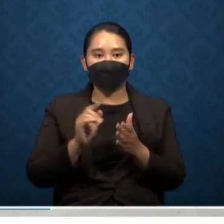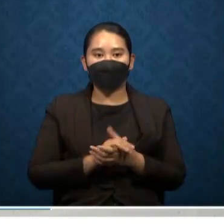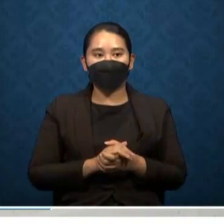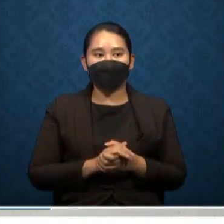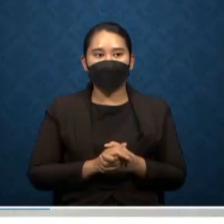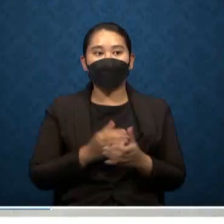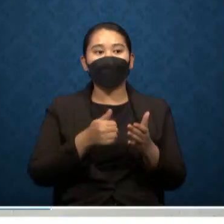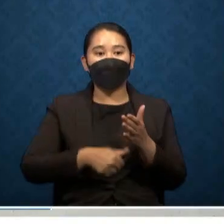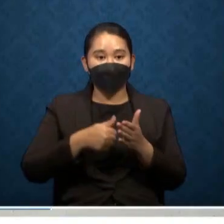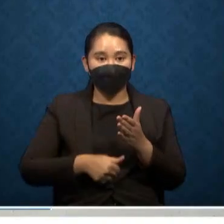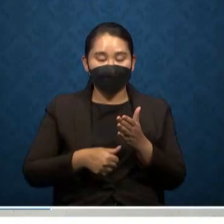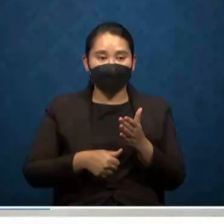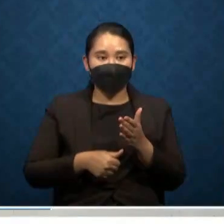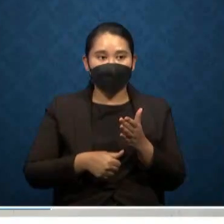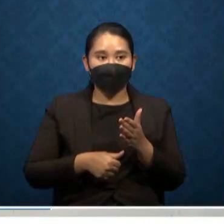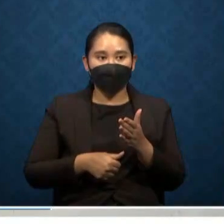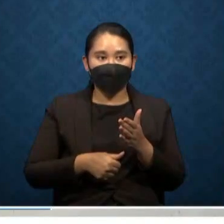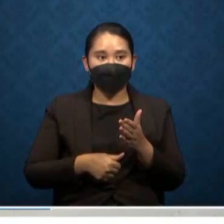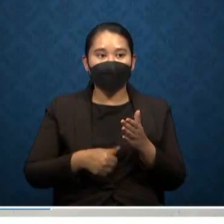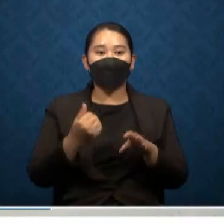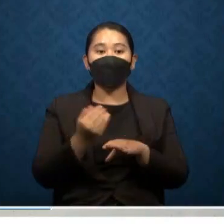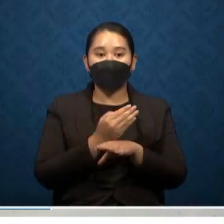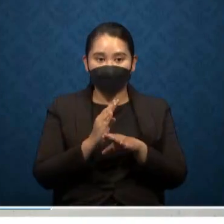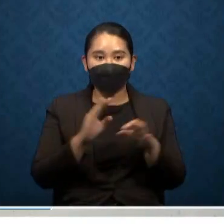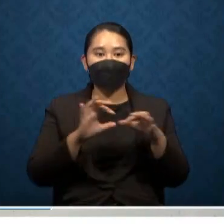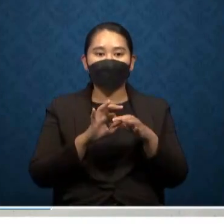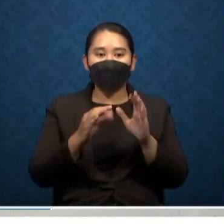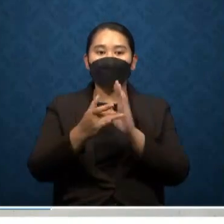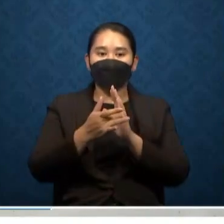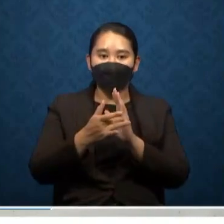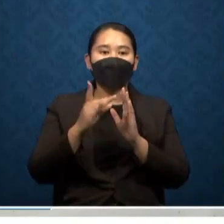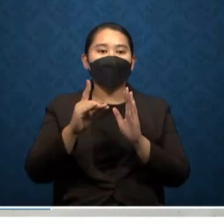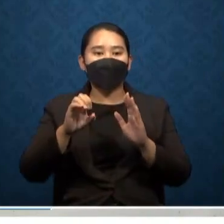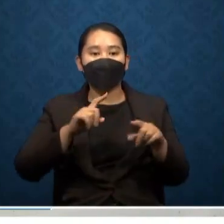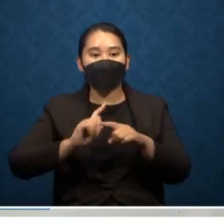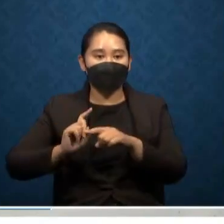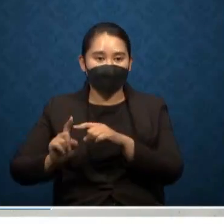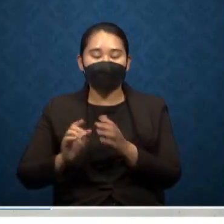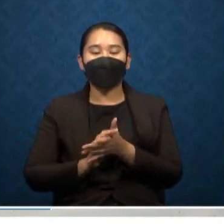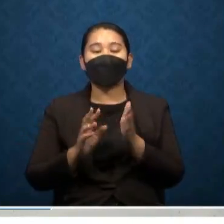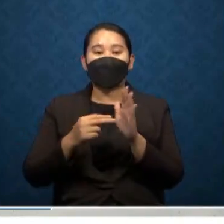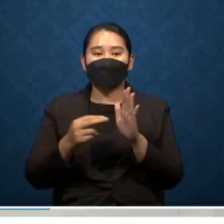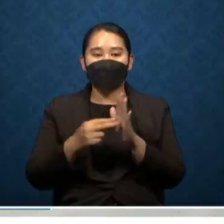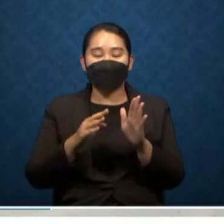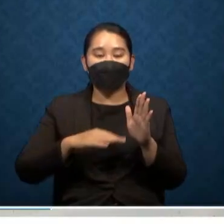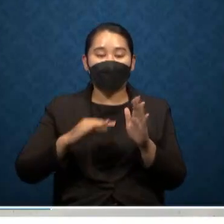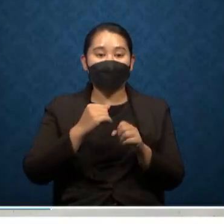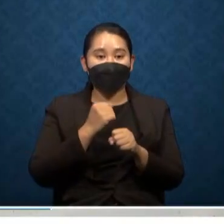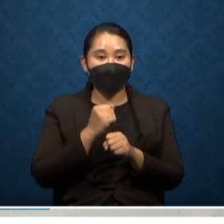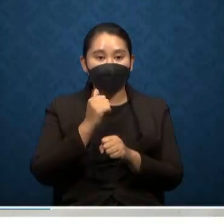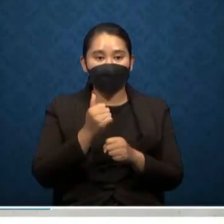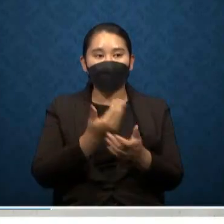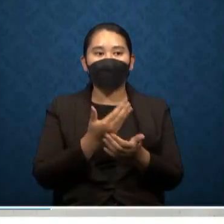ชำระภาษีในเรื่องของธุรกิจทางด้านดิจิทัลนะครับอันนี้ก็เป็น2เรื่องที่ทำให้เราสามารถที่จะ